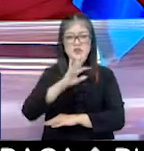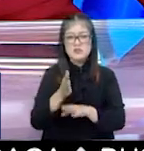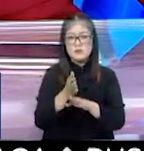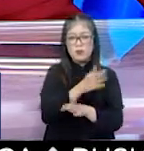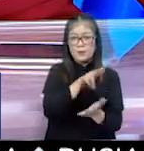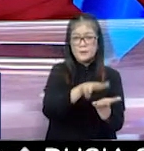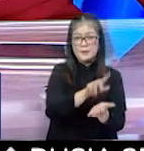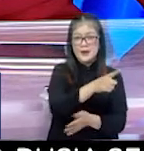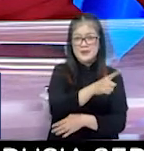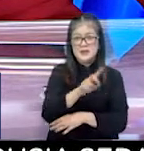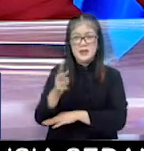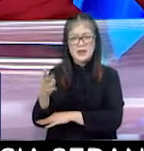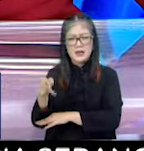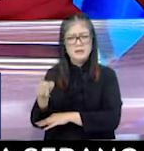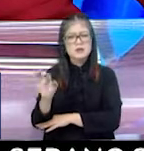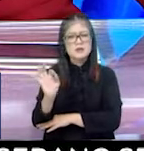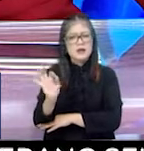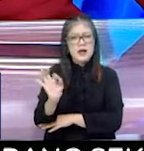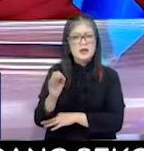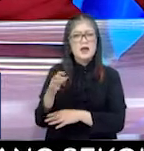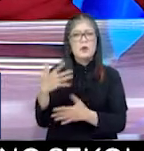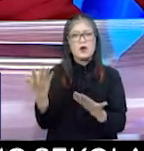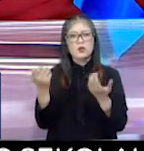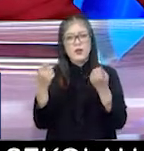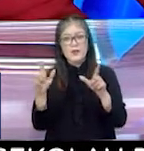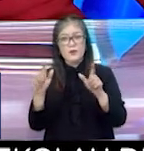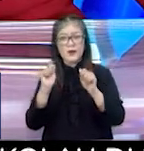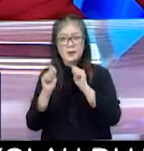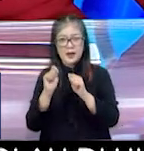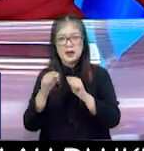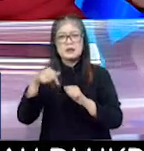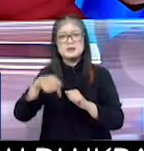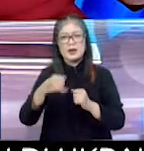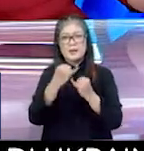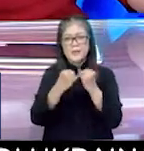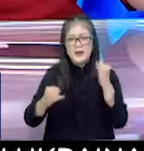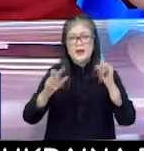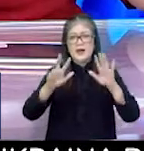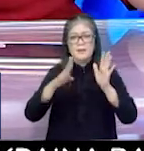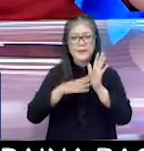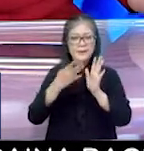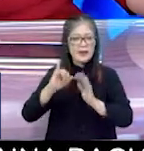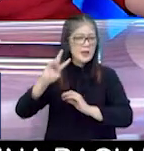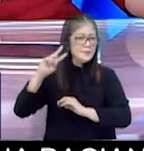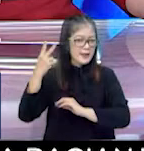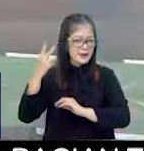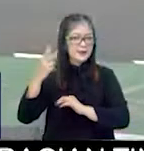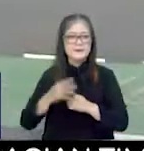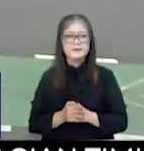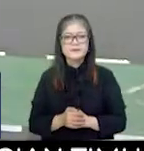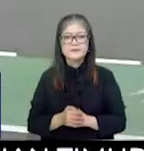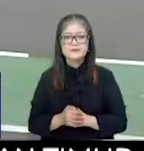Sebelumnya, pemberlakuan ganjil genap sempat ditiadakan saat masa libur Lebaran yang berakhir pada 8 Mei kemarin.